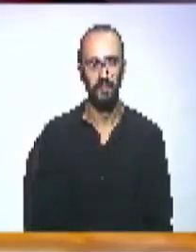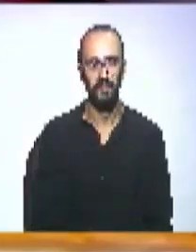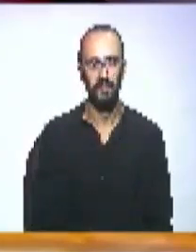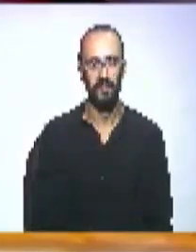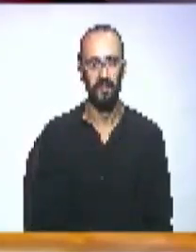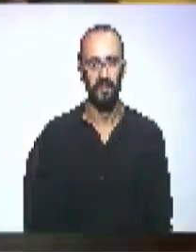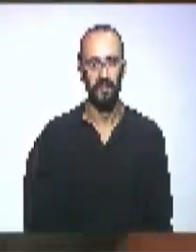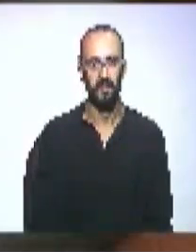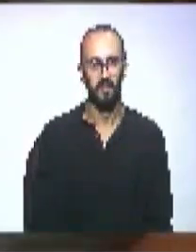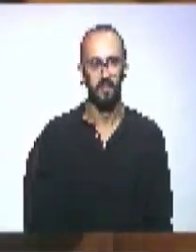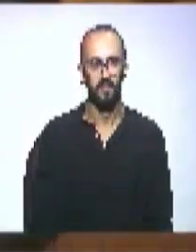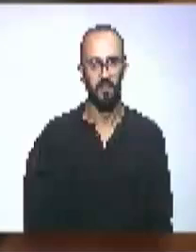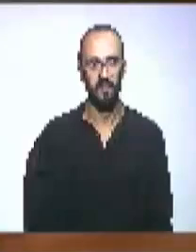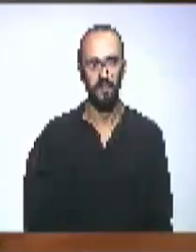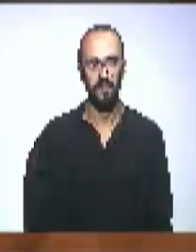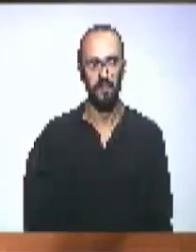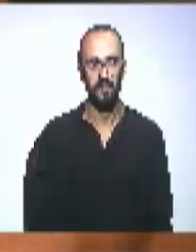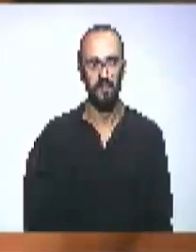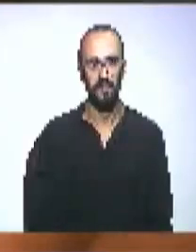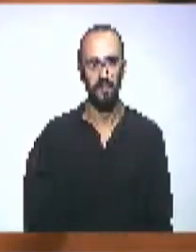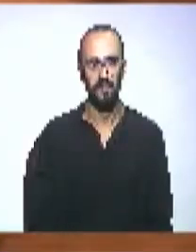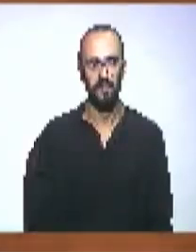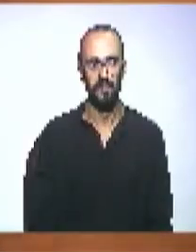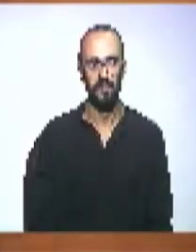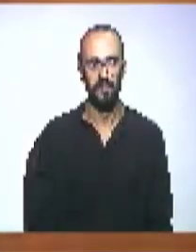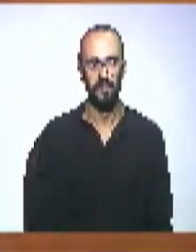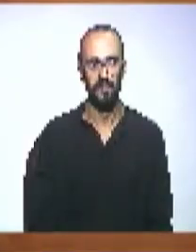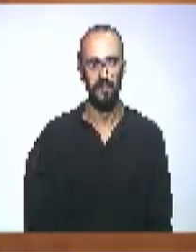بالك كده، عملنا احنا شويه حاجات كده على السريع.